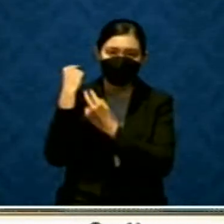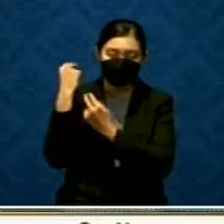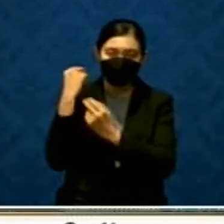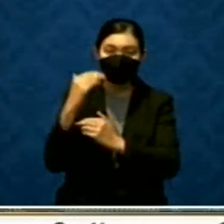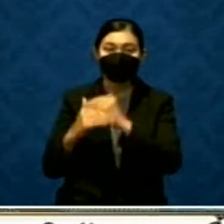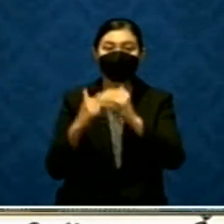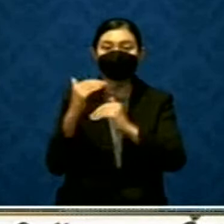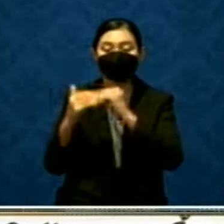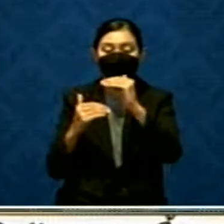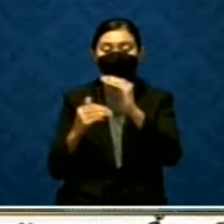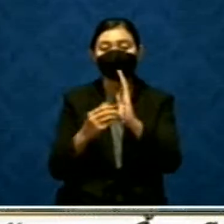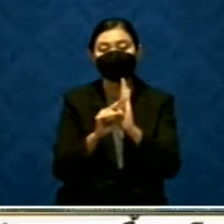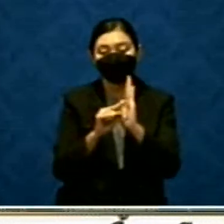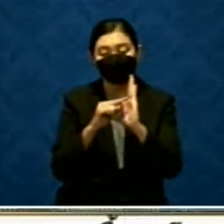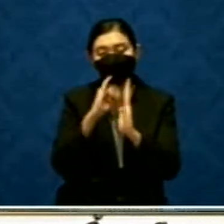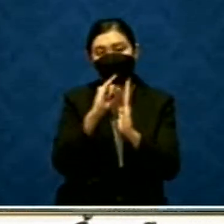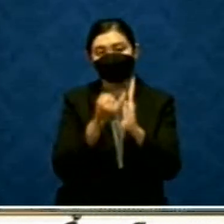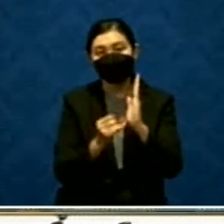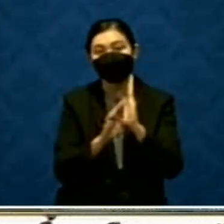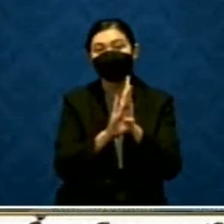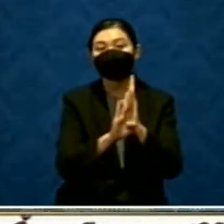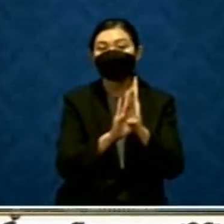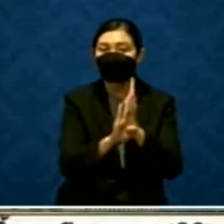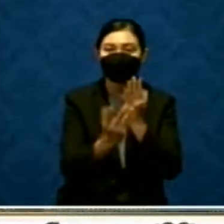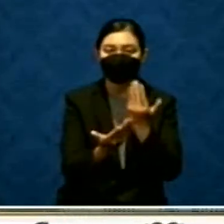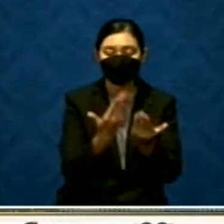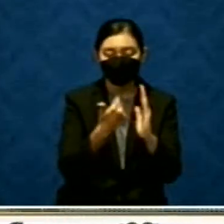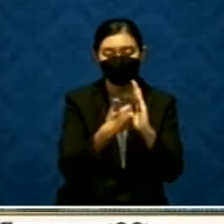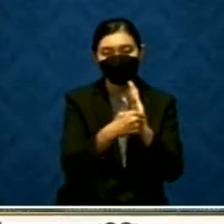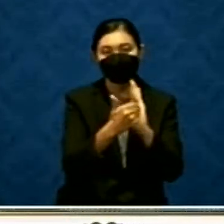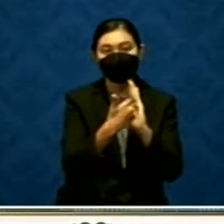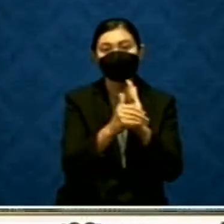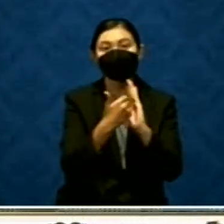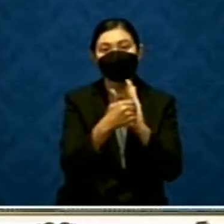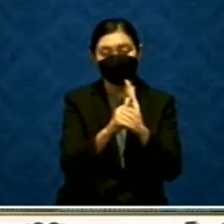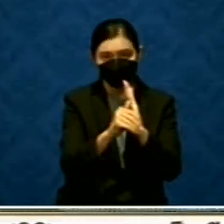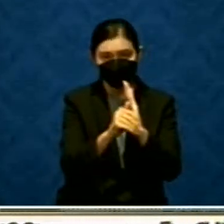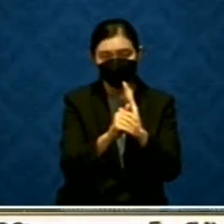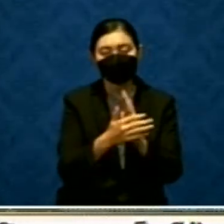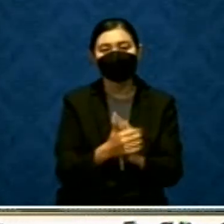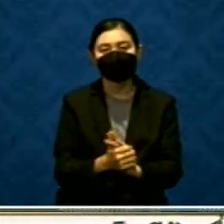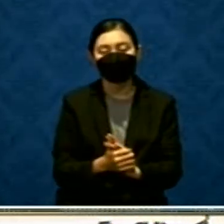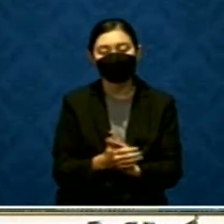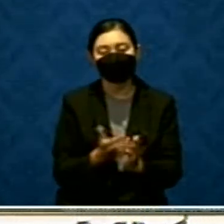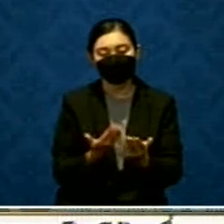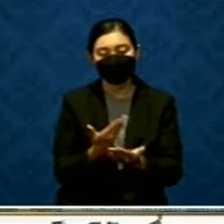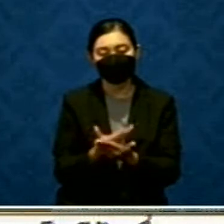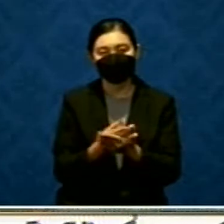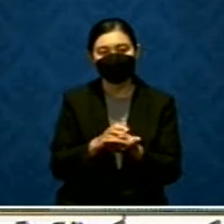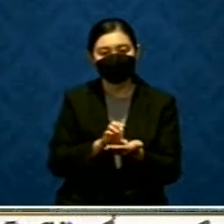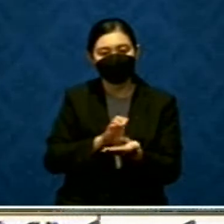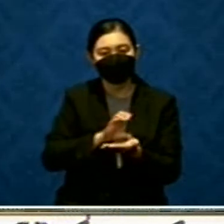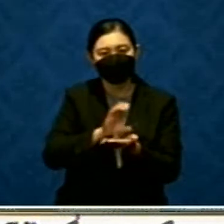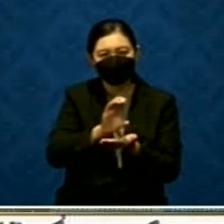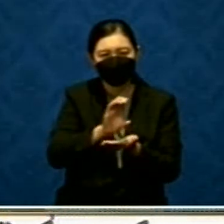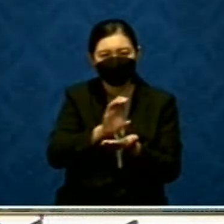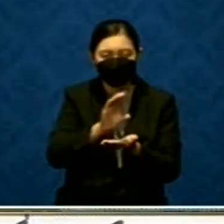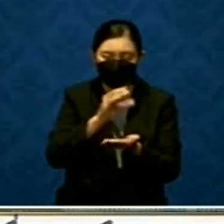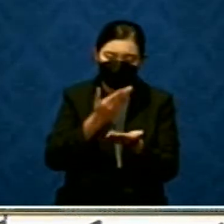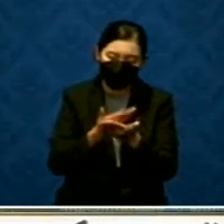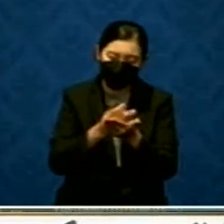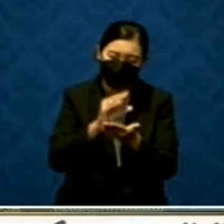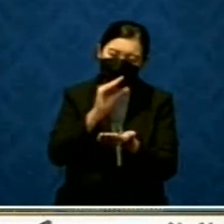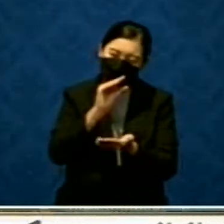จังหวัดบุรีรัมย์และจังหวัดใกล้เคียงทางภาคอีสานเนี่ยนะครับได้รับการจัดสรรงบประมาณน้อย นะครับก็ทำให้เกิดเ